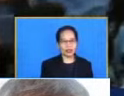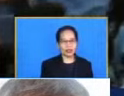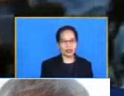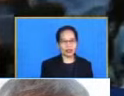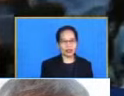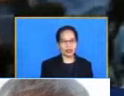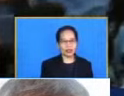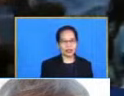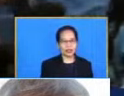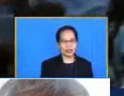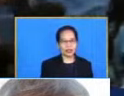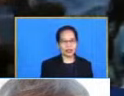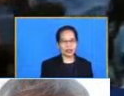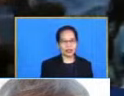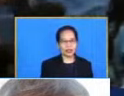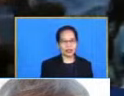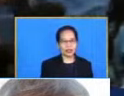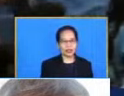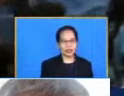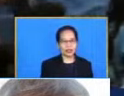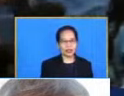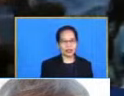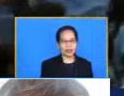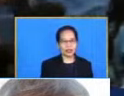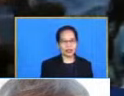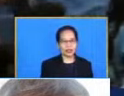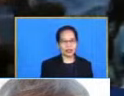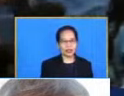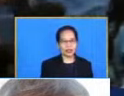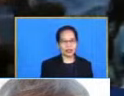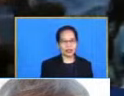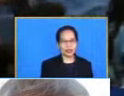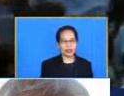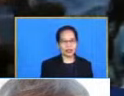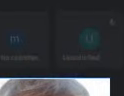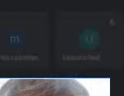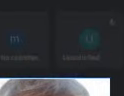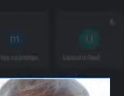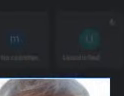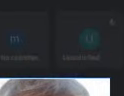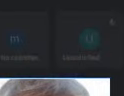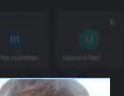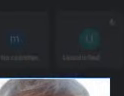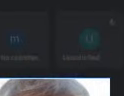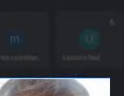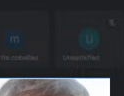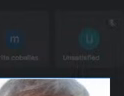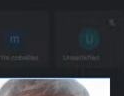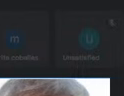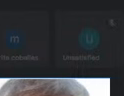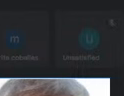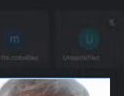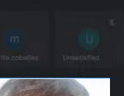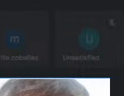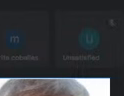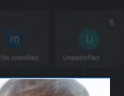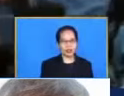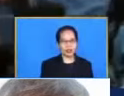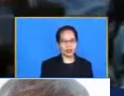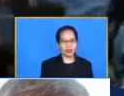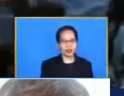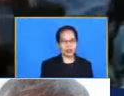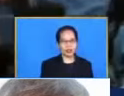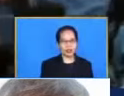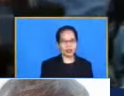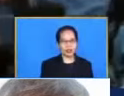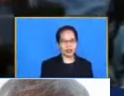kabanalan, pag-ibig. Yun! Very good, ha? Very good. So, ba't kaya nga ginagawa to? Wala